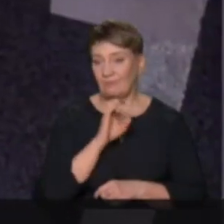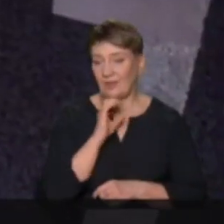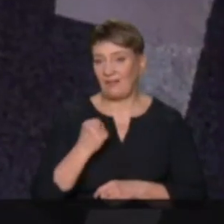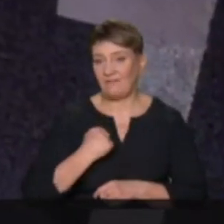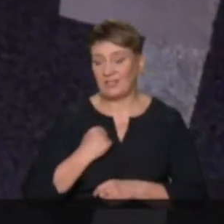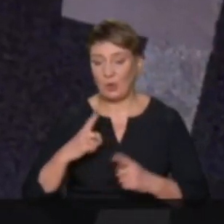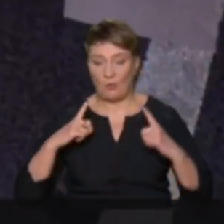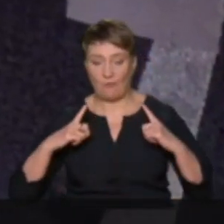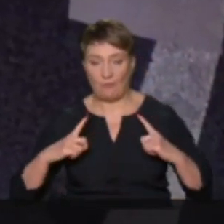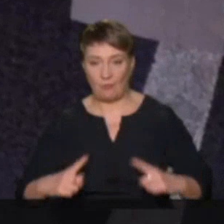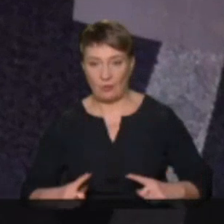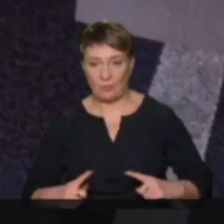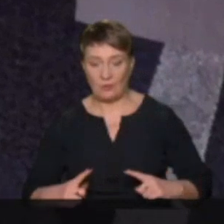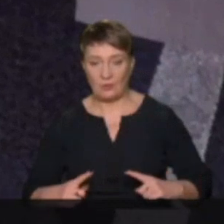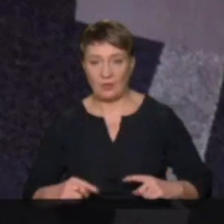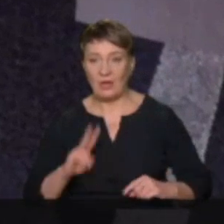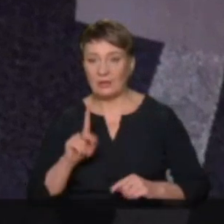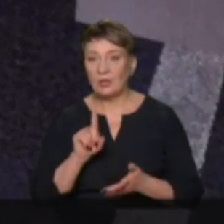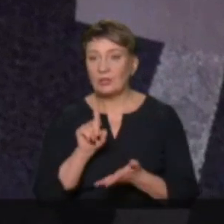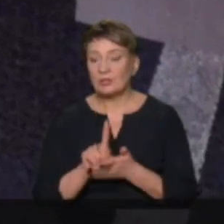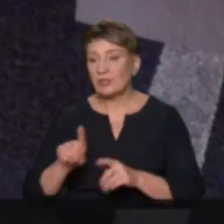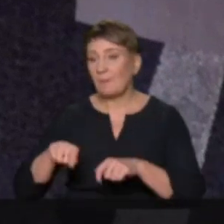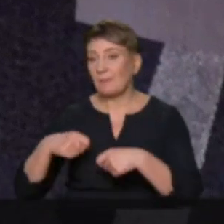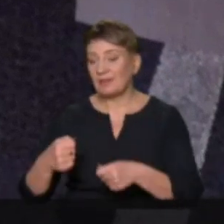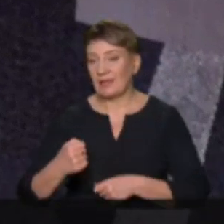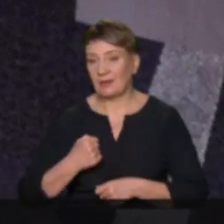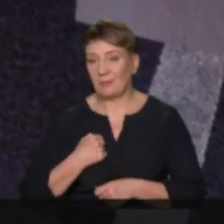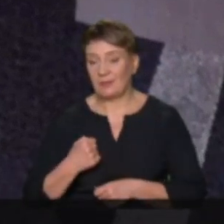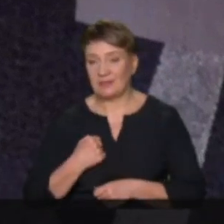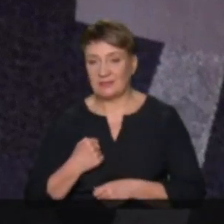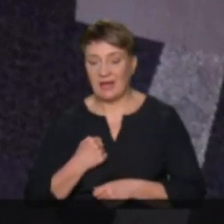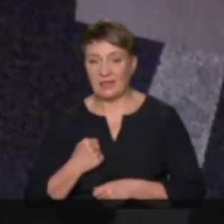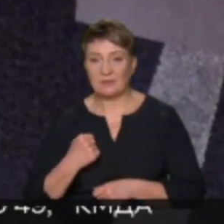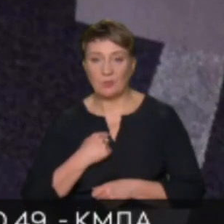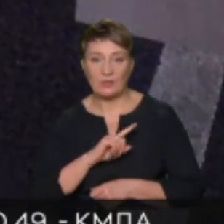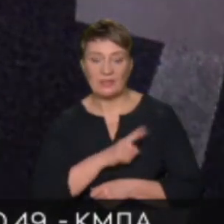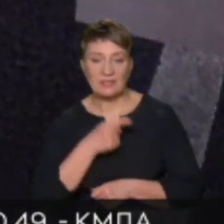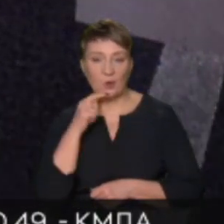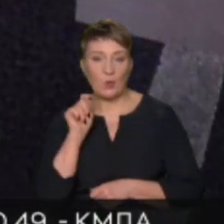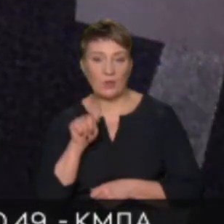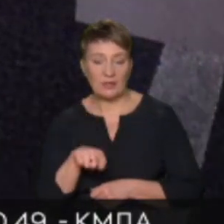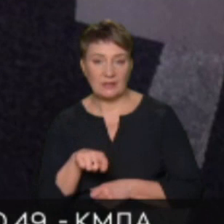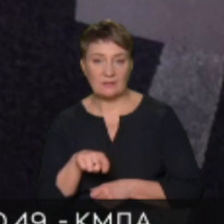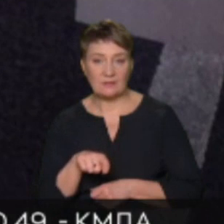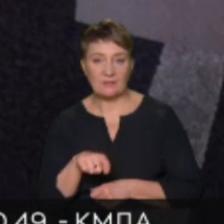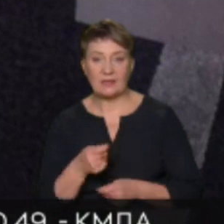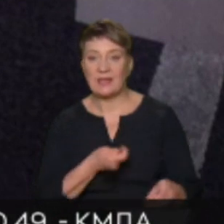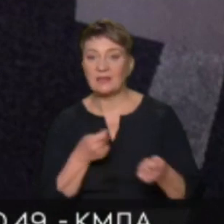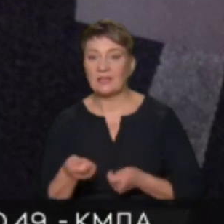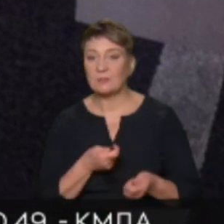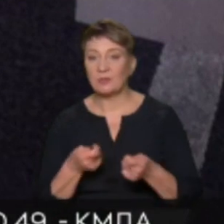амуніцію яку мали передати бійцям збройних сил України це від сталося під час трансфор Перепрошую транспортування